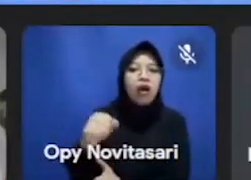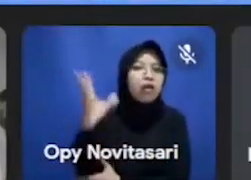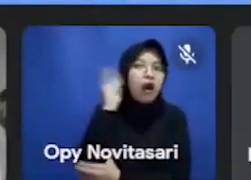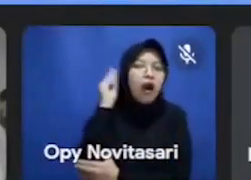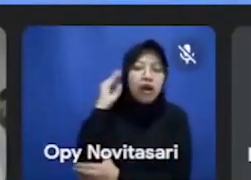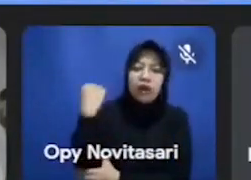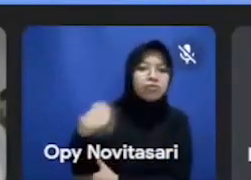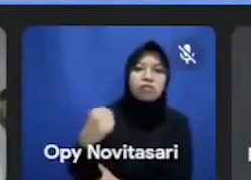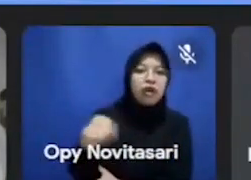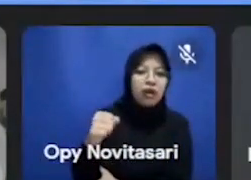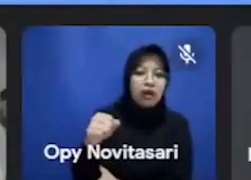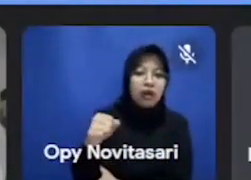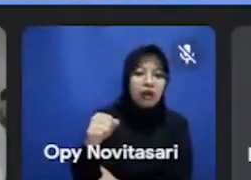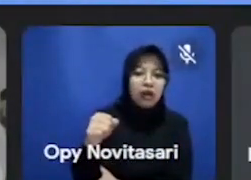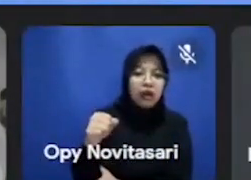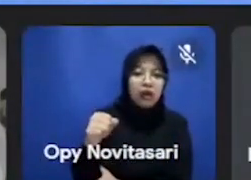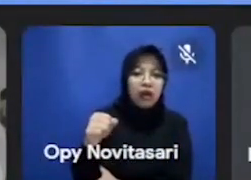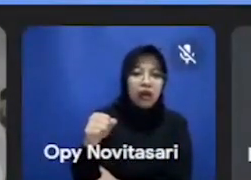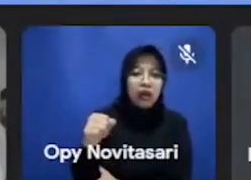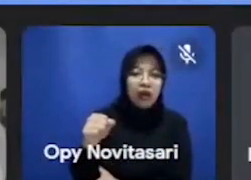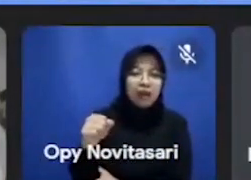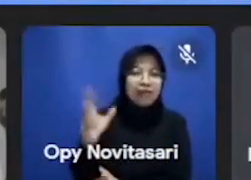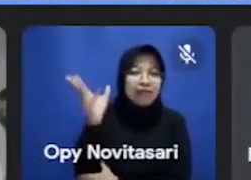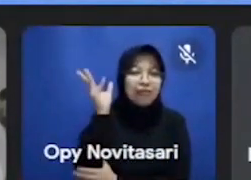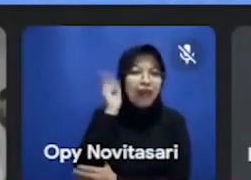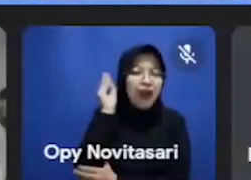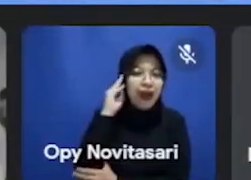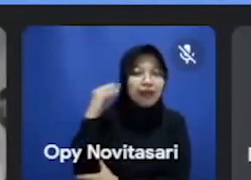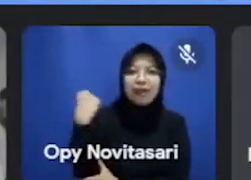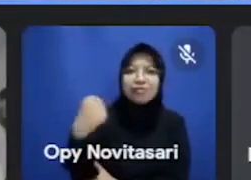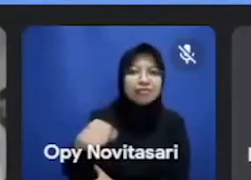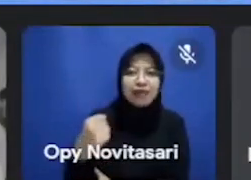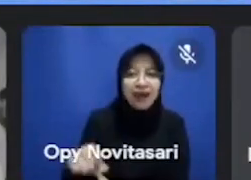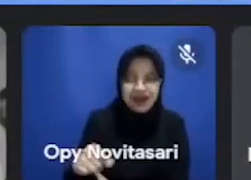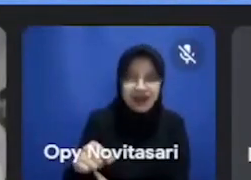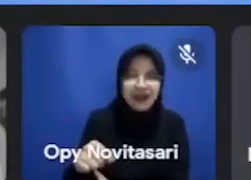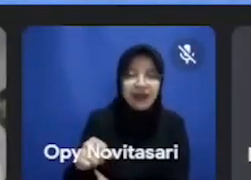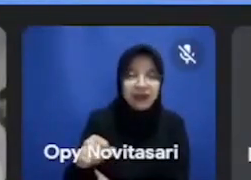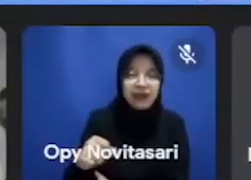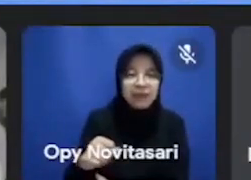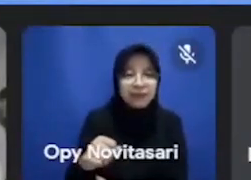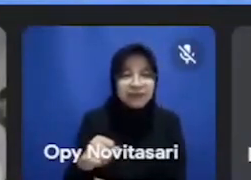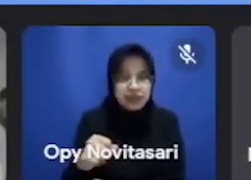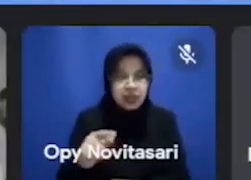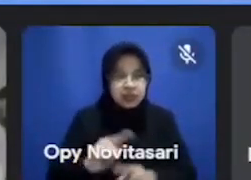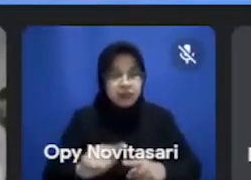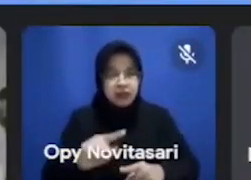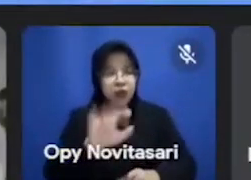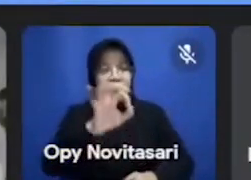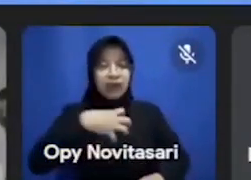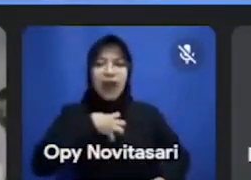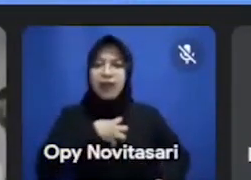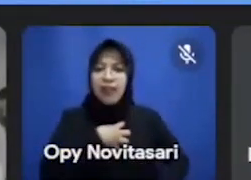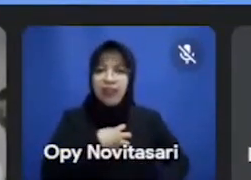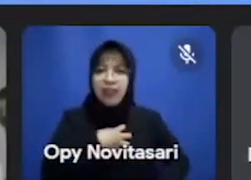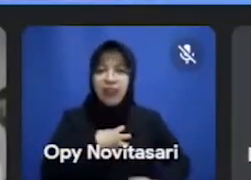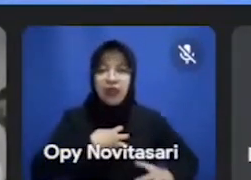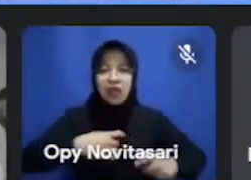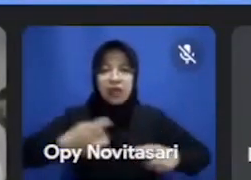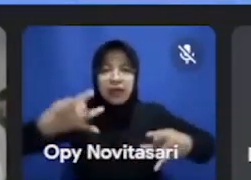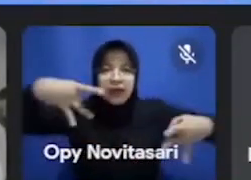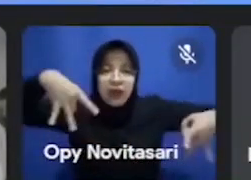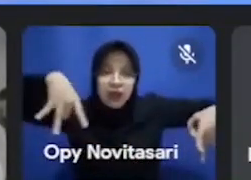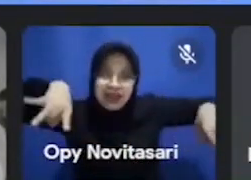bunyi-bunyi seperti orang normal tapi dia meyakini bahwa gerak